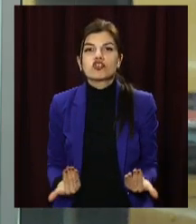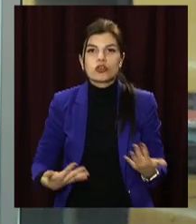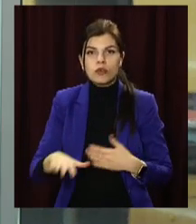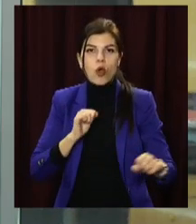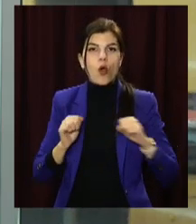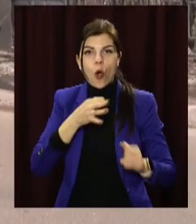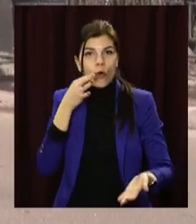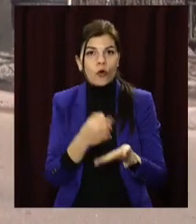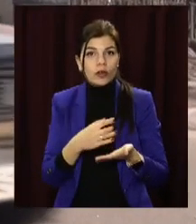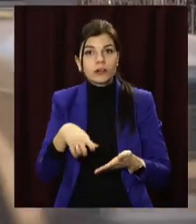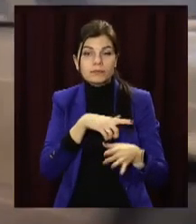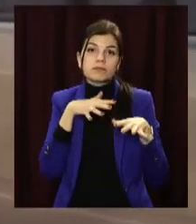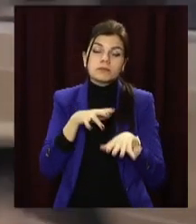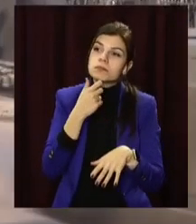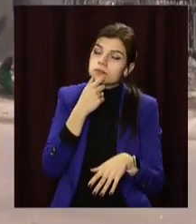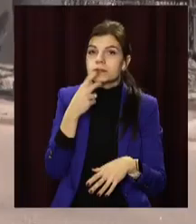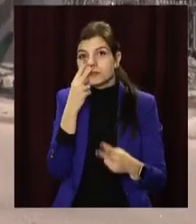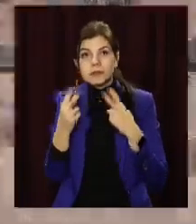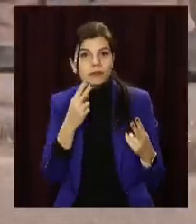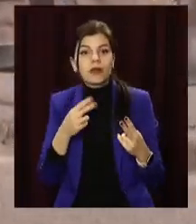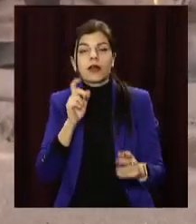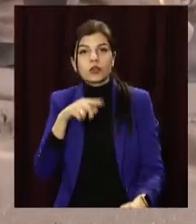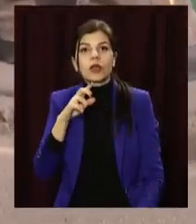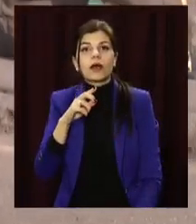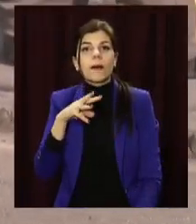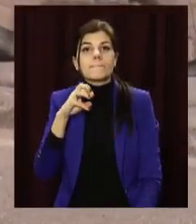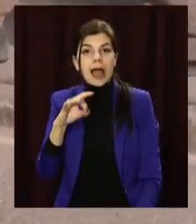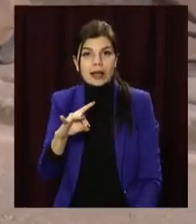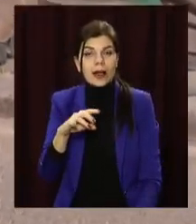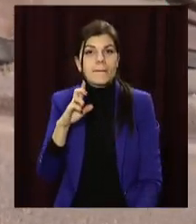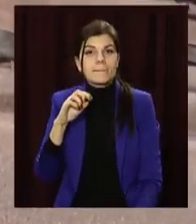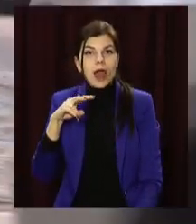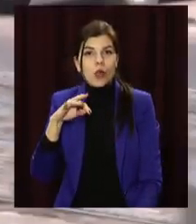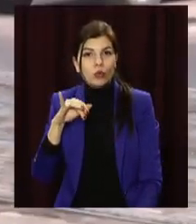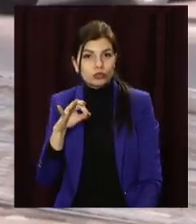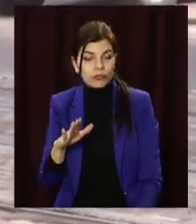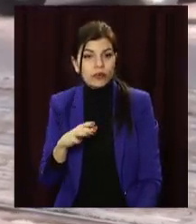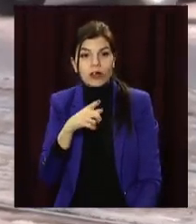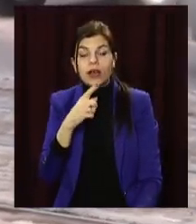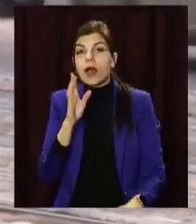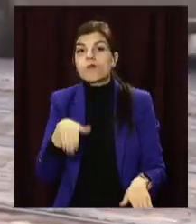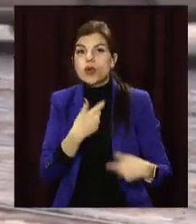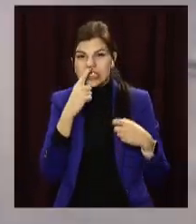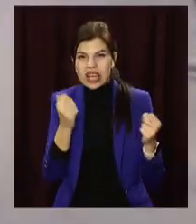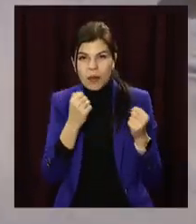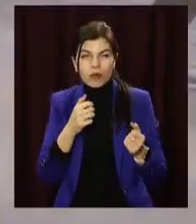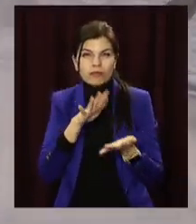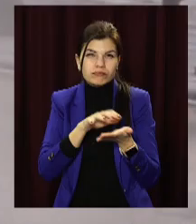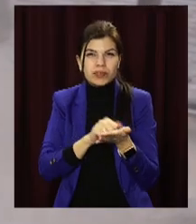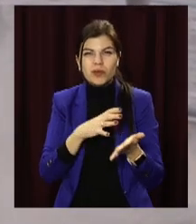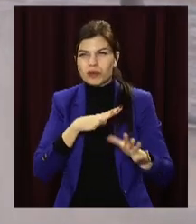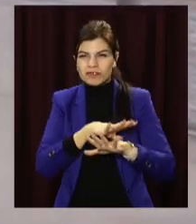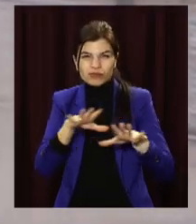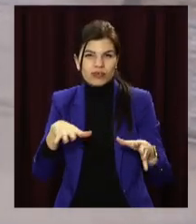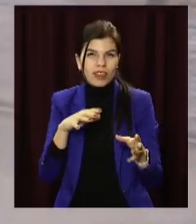житлово-комунального департаменту міськради, а також очільник міста Андрій Білоусов. Наводять лад після зими не лише в центральних вулицях, а й в інших